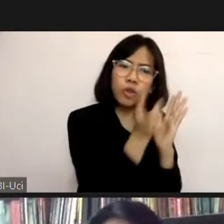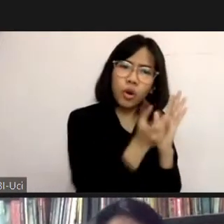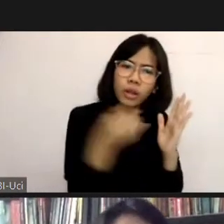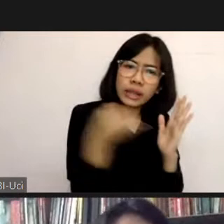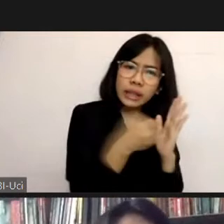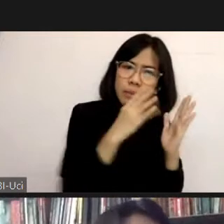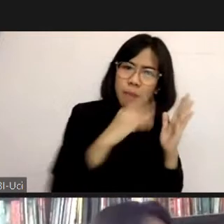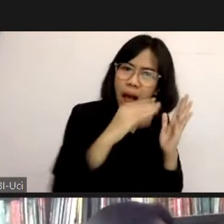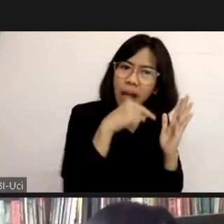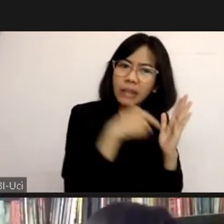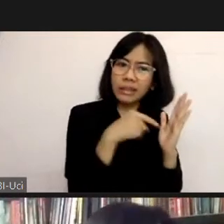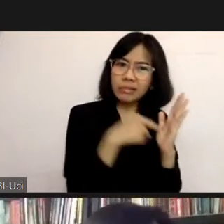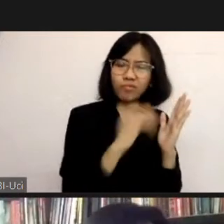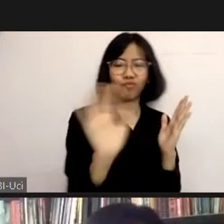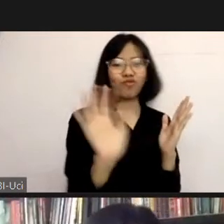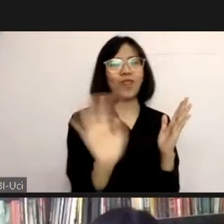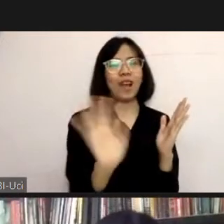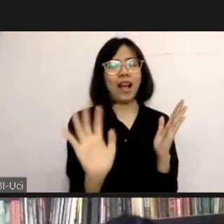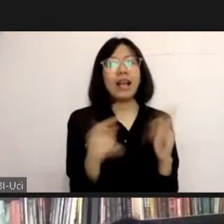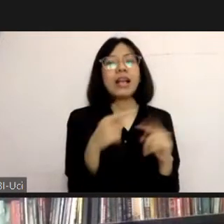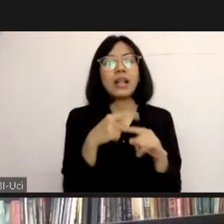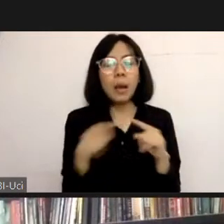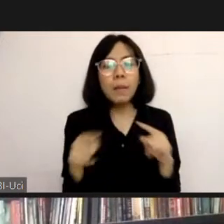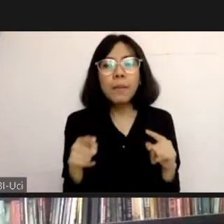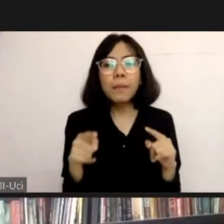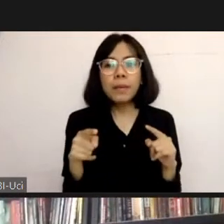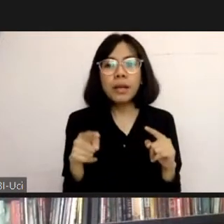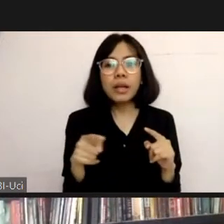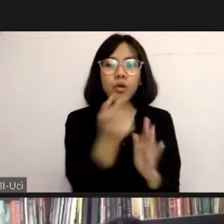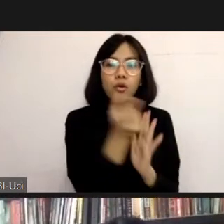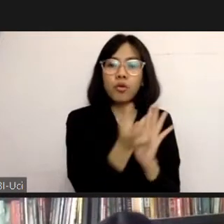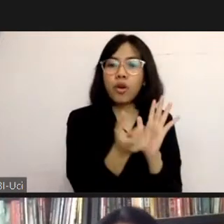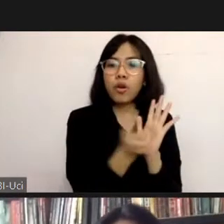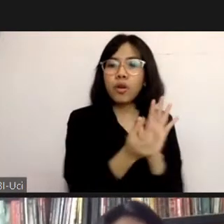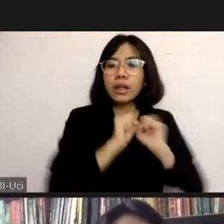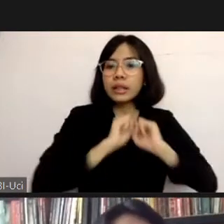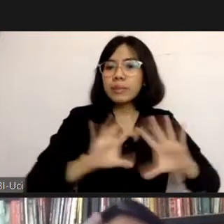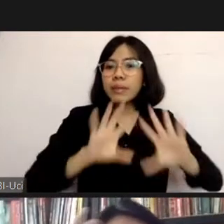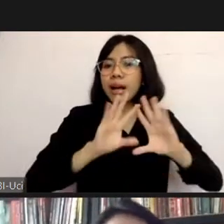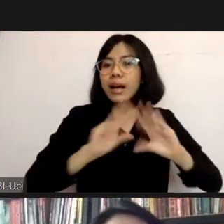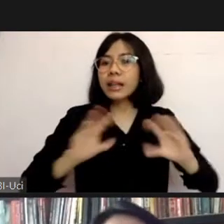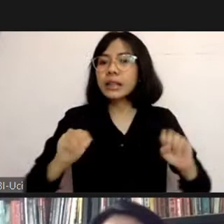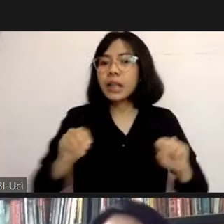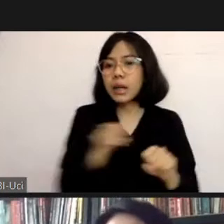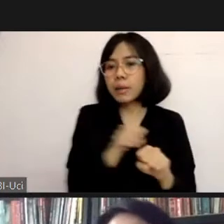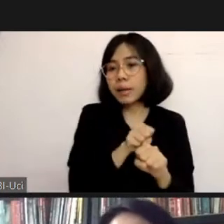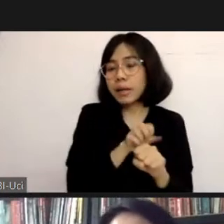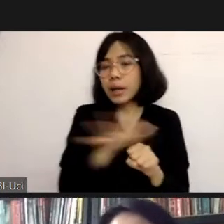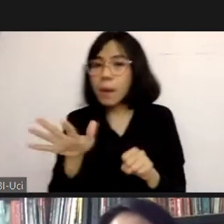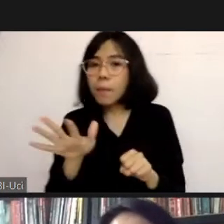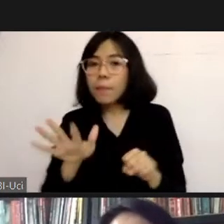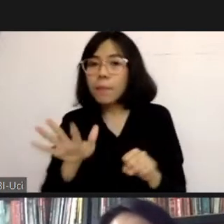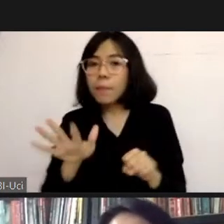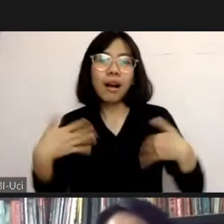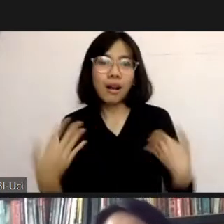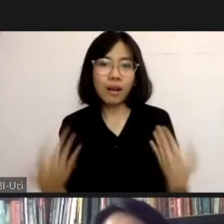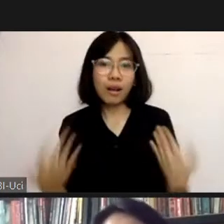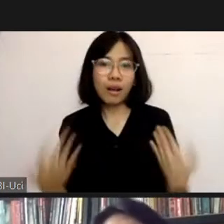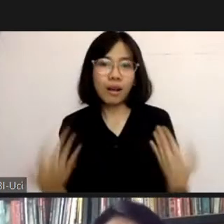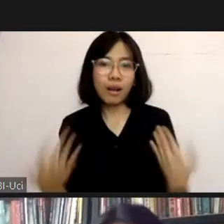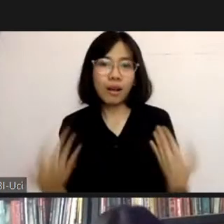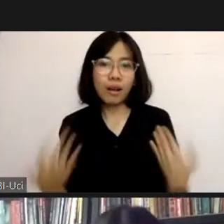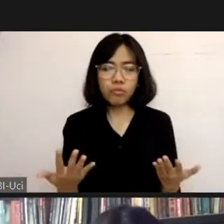lebih melihat pada bagaimana proses pembentukan Undang-Undang Cipta Kerja ini berdampak atau berpengaruh terhadap ruang